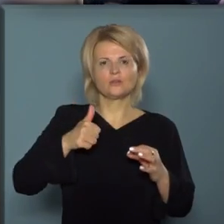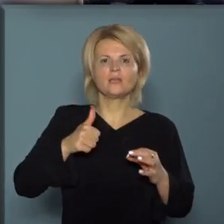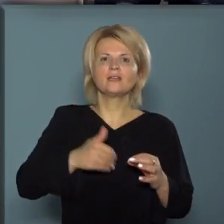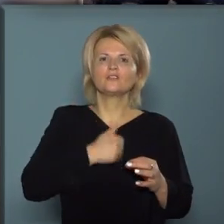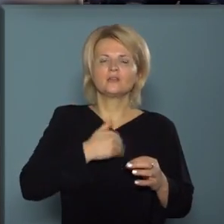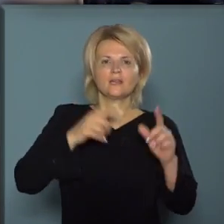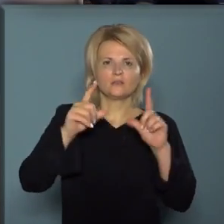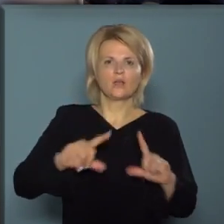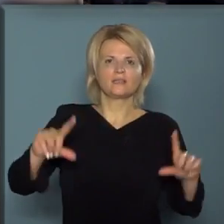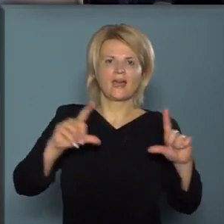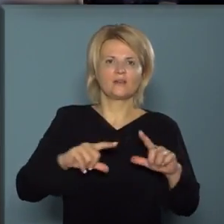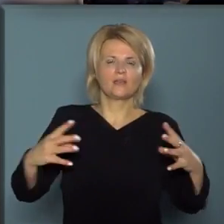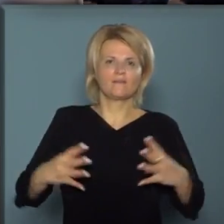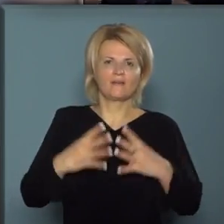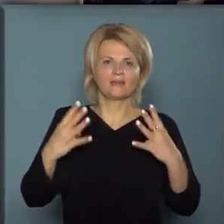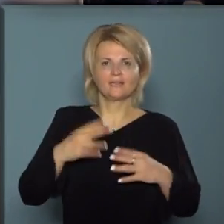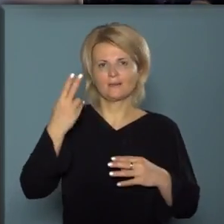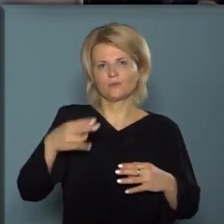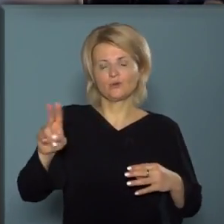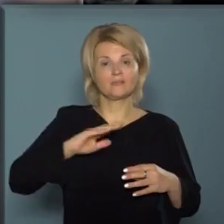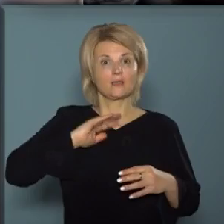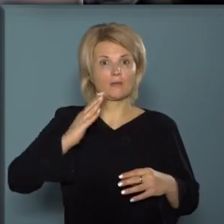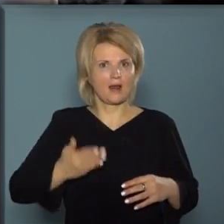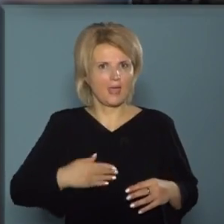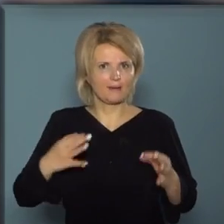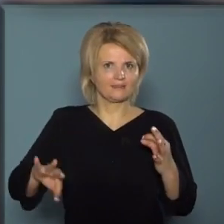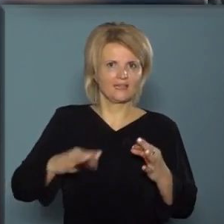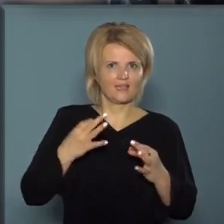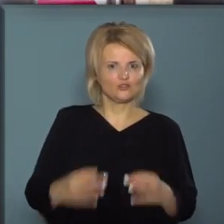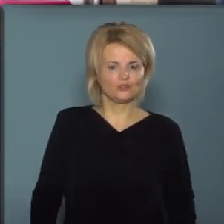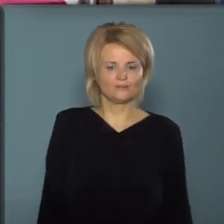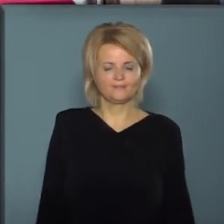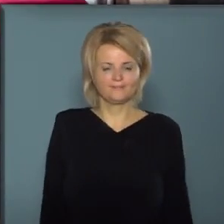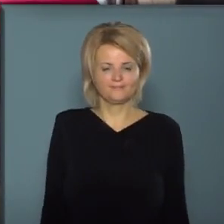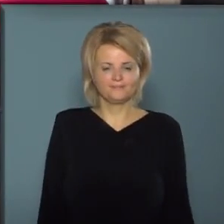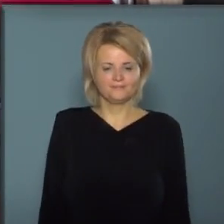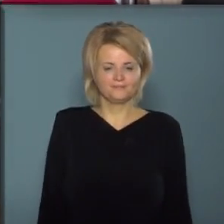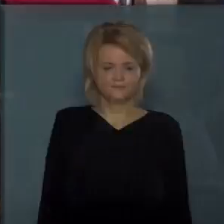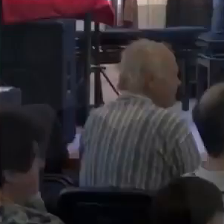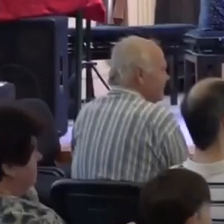tanárai és vendégművészek adtak elő egy meglepetés számot.